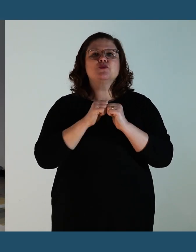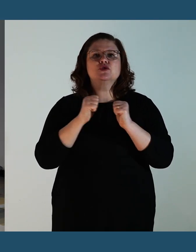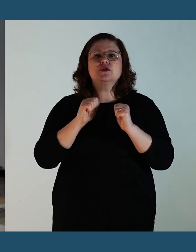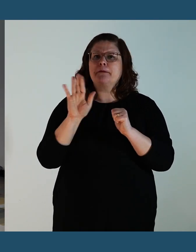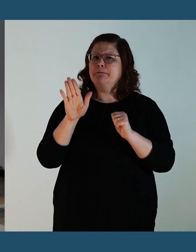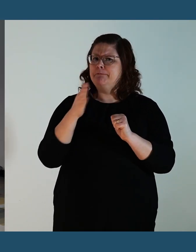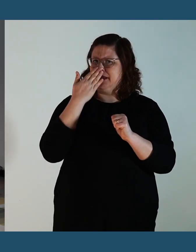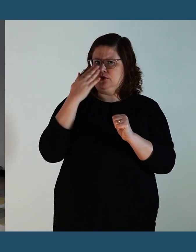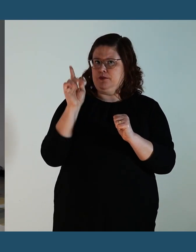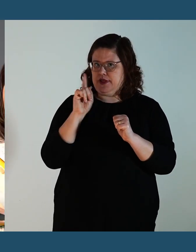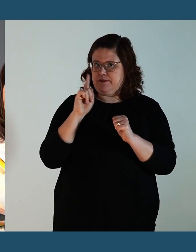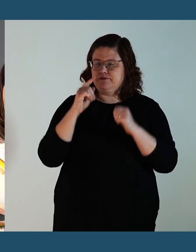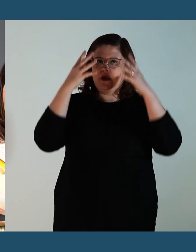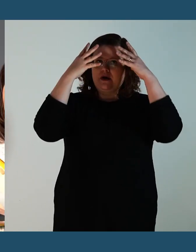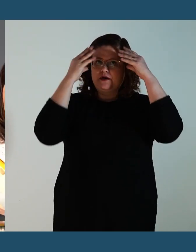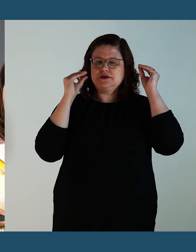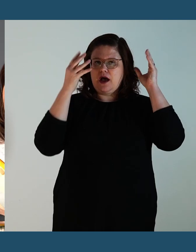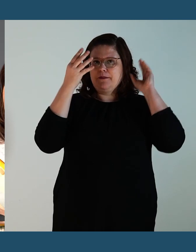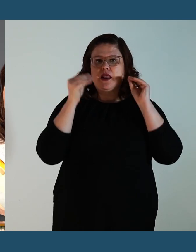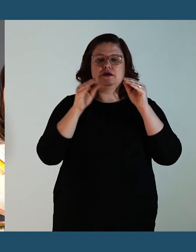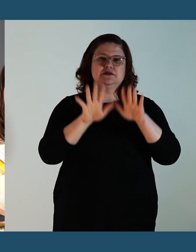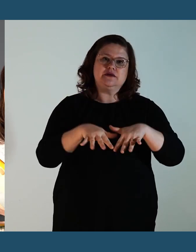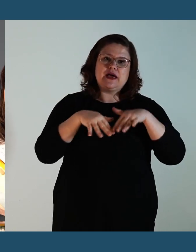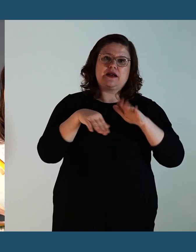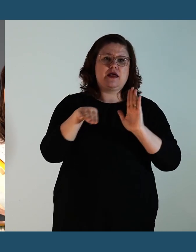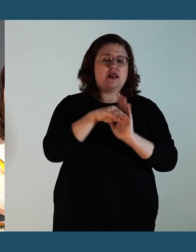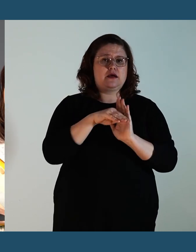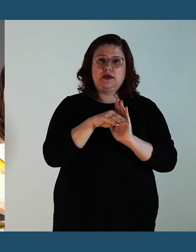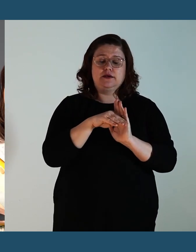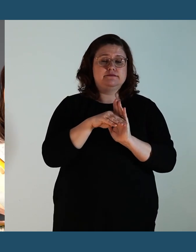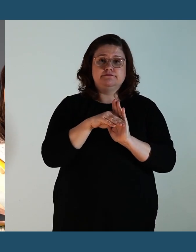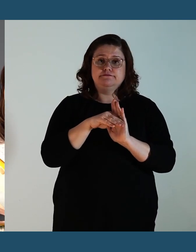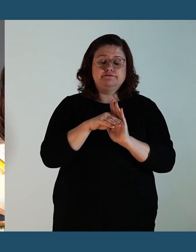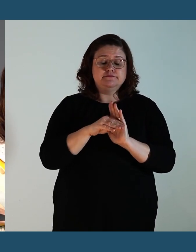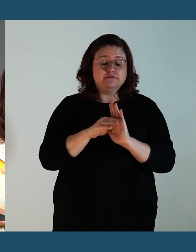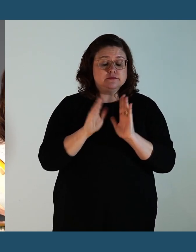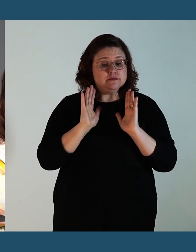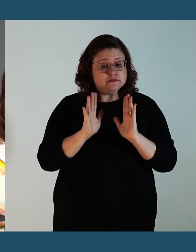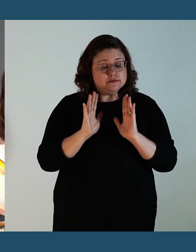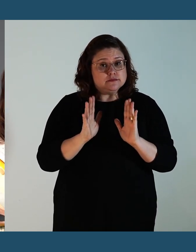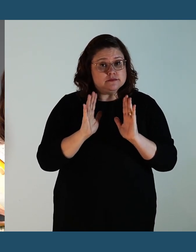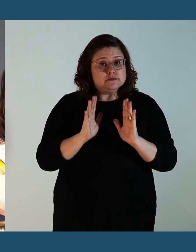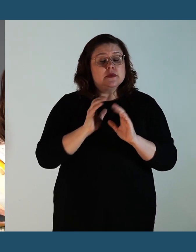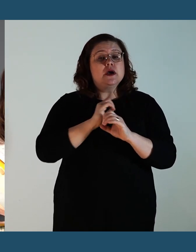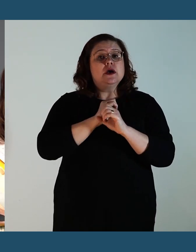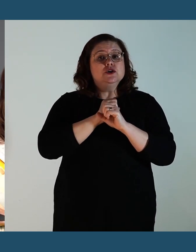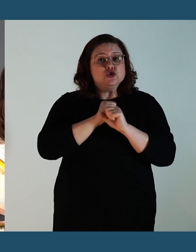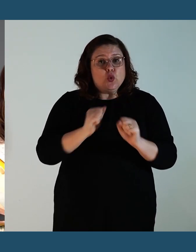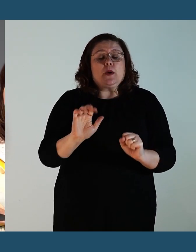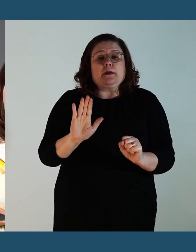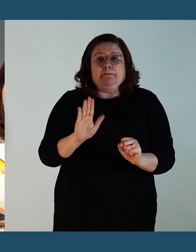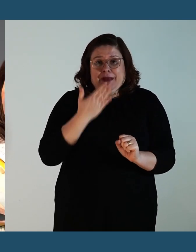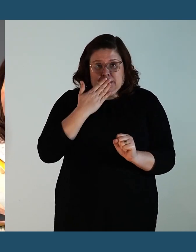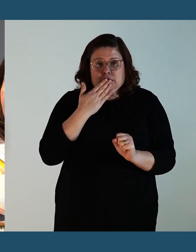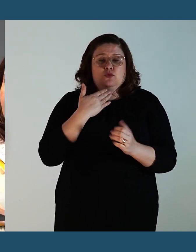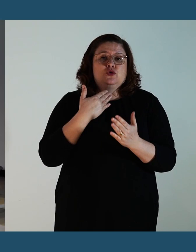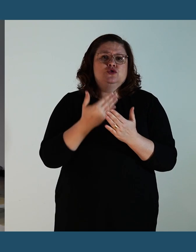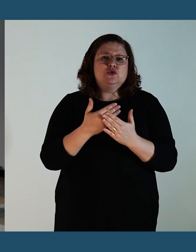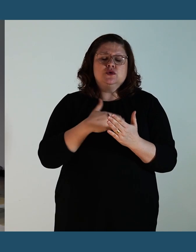että saamelaislaki, käräjälaki tietenkin oli aivan äärimmäisen suuri pettymys, koska se oli niin